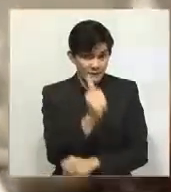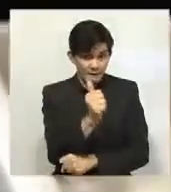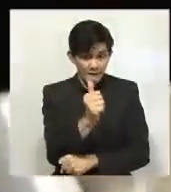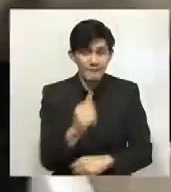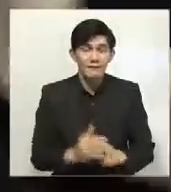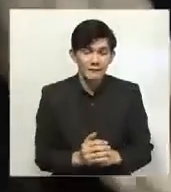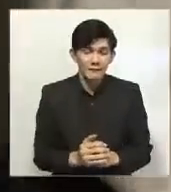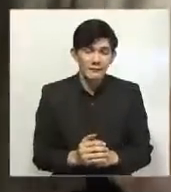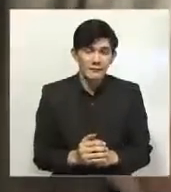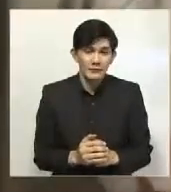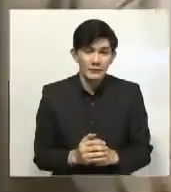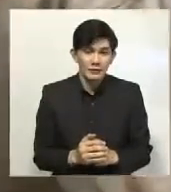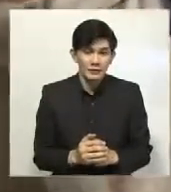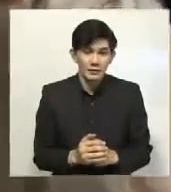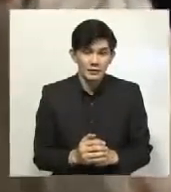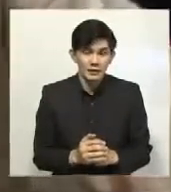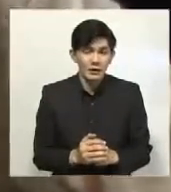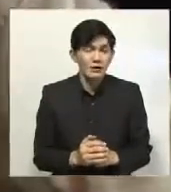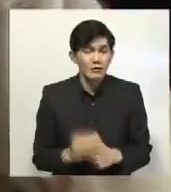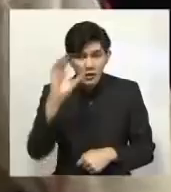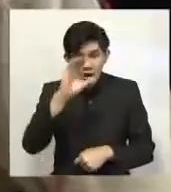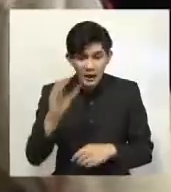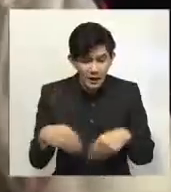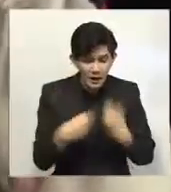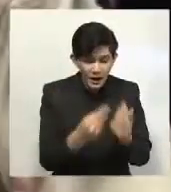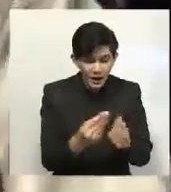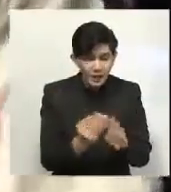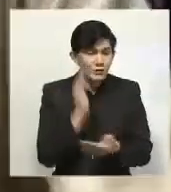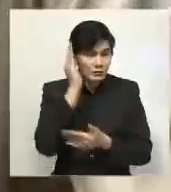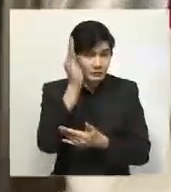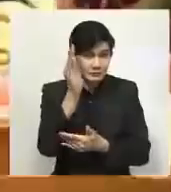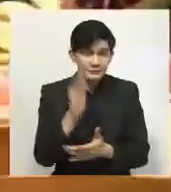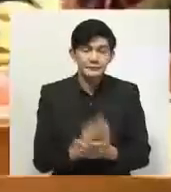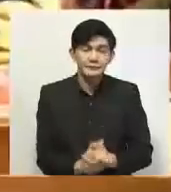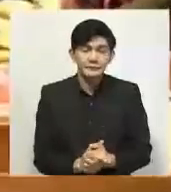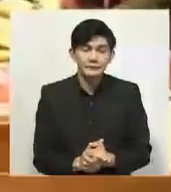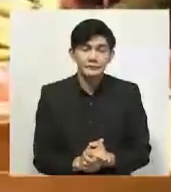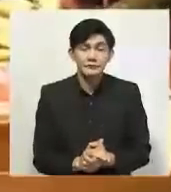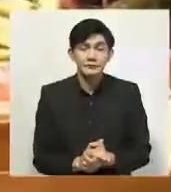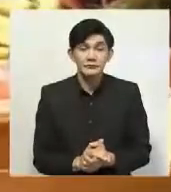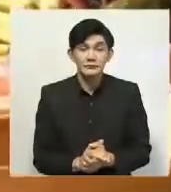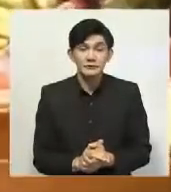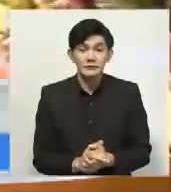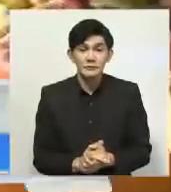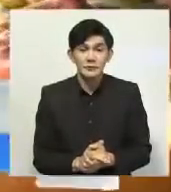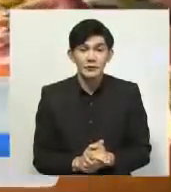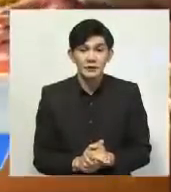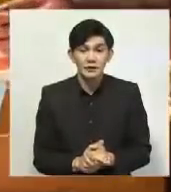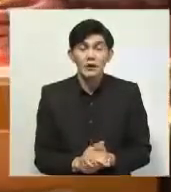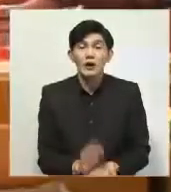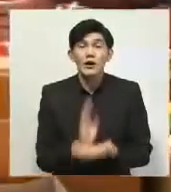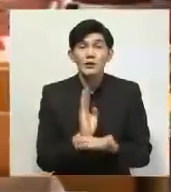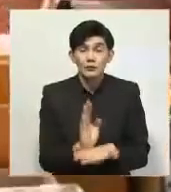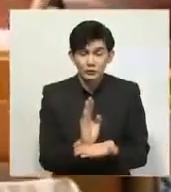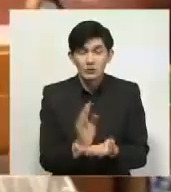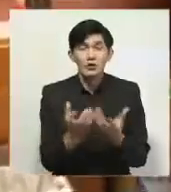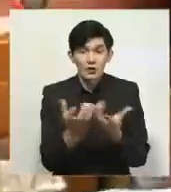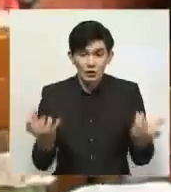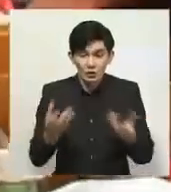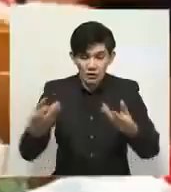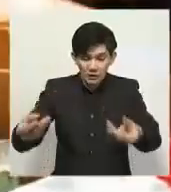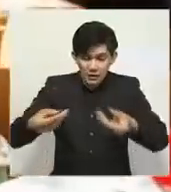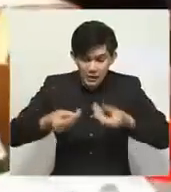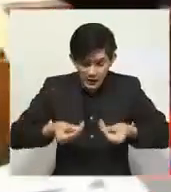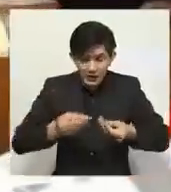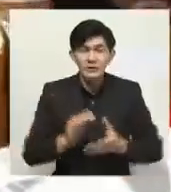อ.ร่วมแห่งนี้ไว้และจะได้หามาสนับสนุนในลำดับต่อไปครับ สำหรับการบริจาคนะครับถ้าเกิดว่าประชาชนนั้น